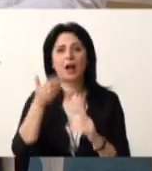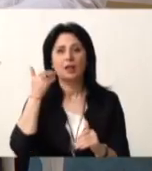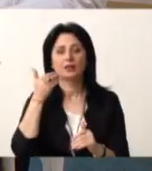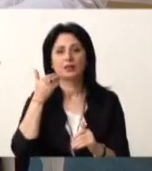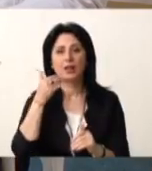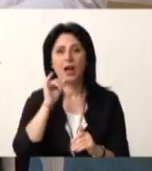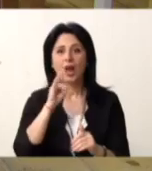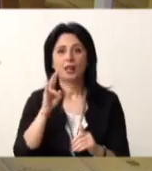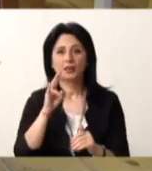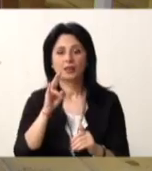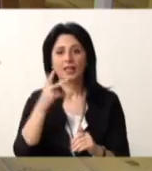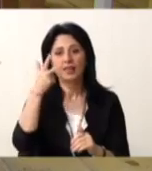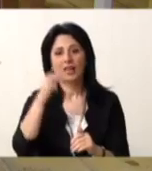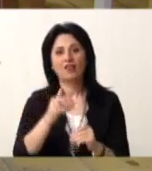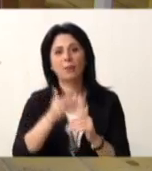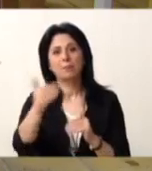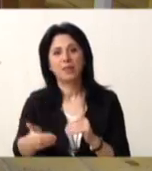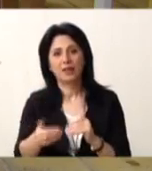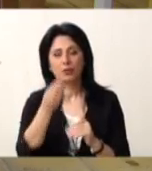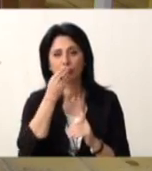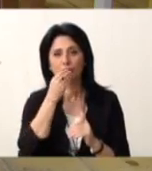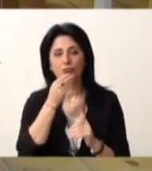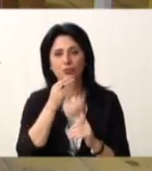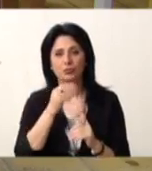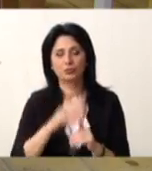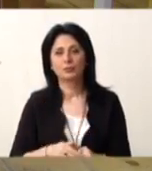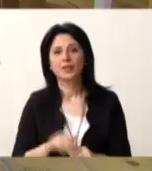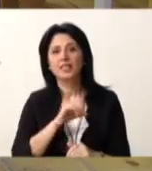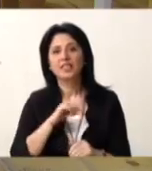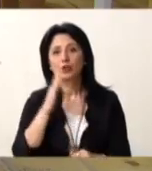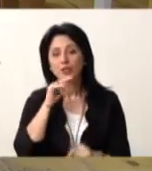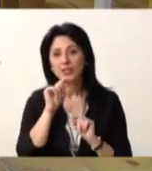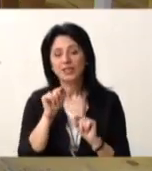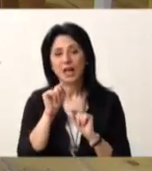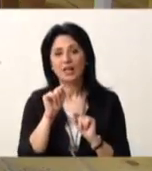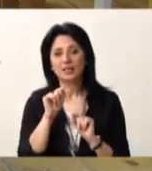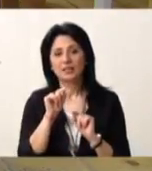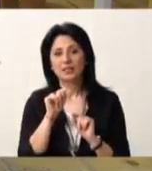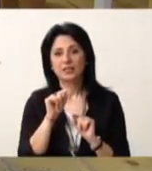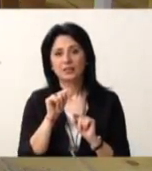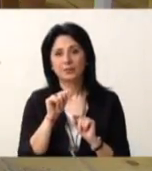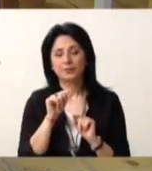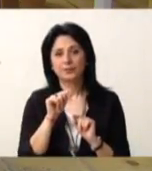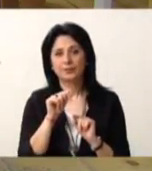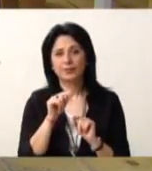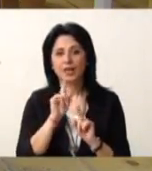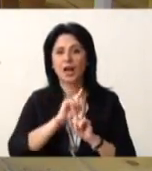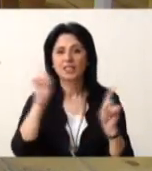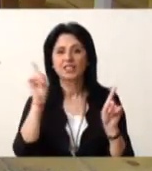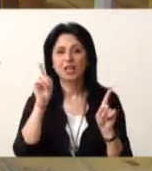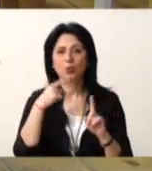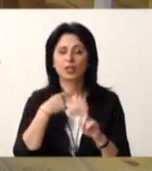ადრე ან 1.5 საათის შემდეგ მივაყოლოთ. თვითონ წყალს არც